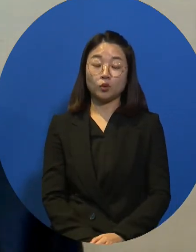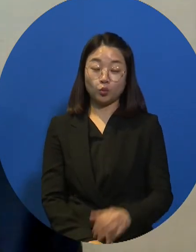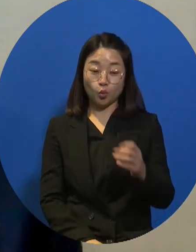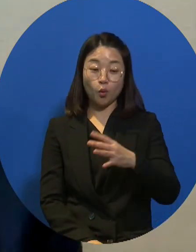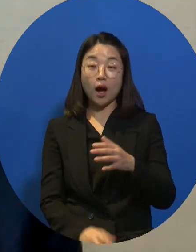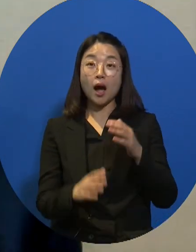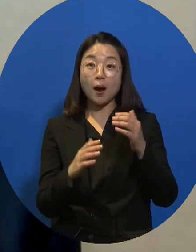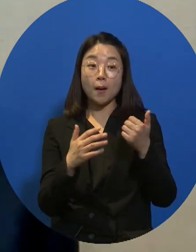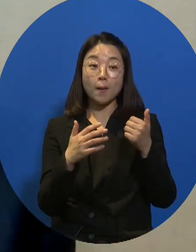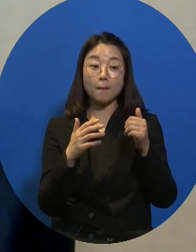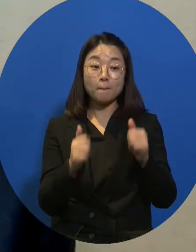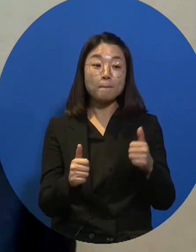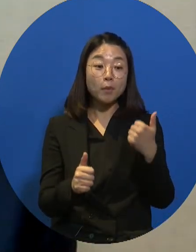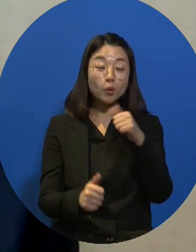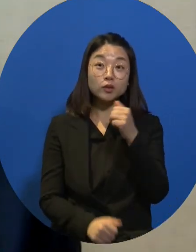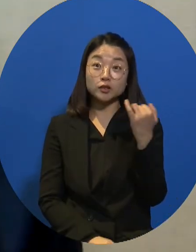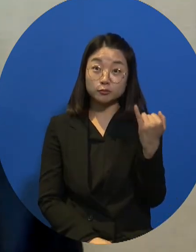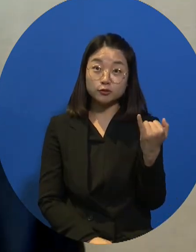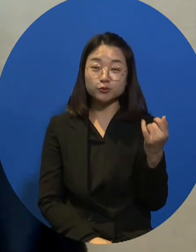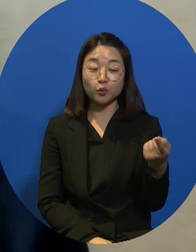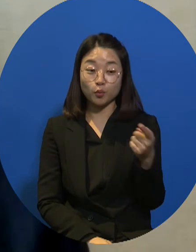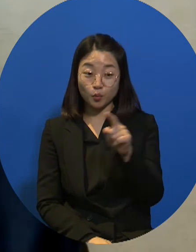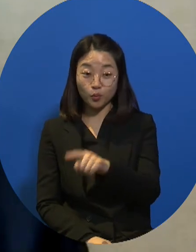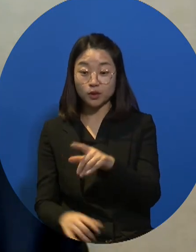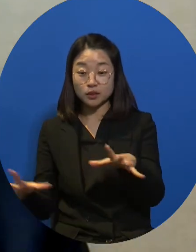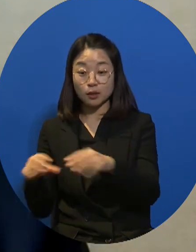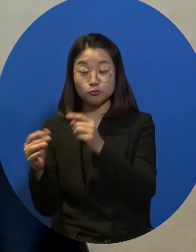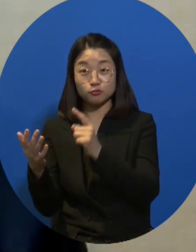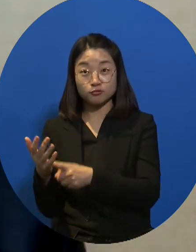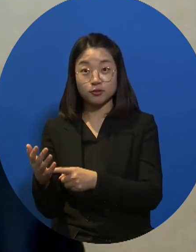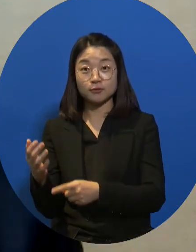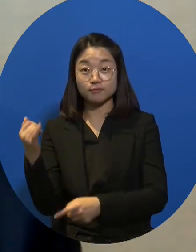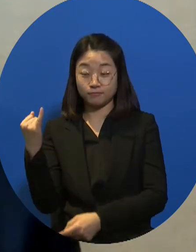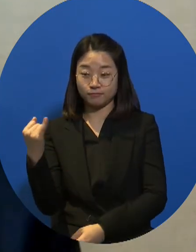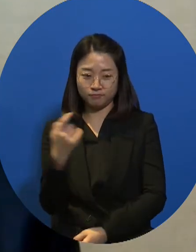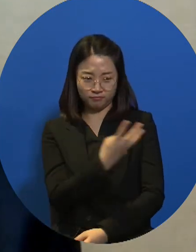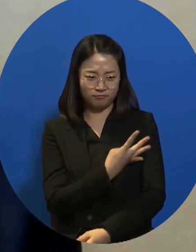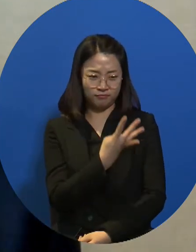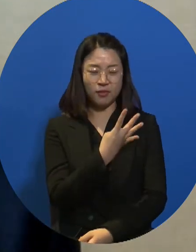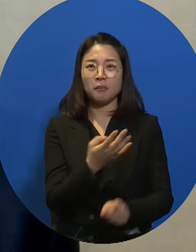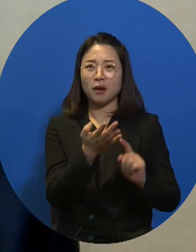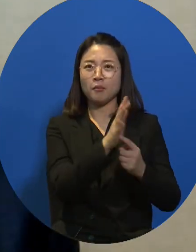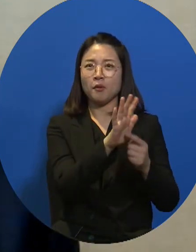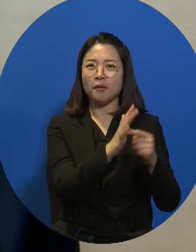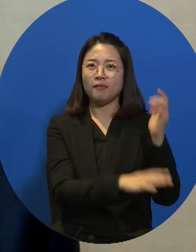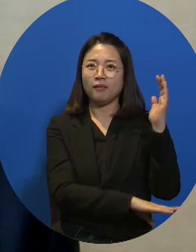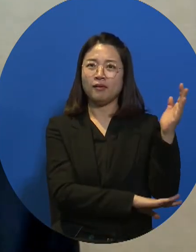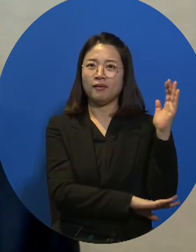변호사님, 조금 전에 이제 김성현 사무국장님 발표를 많이 해주셔서